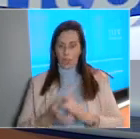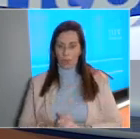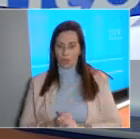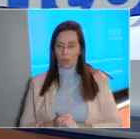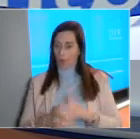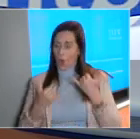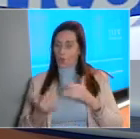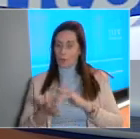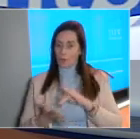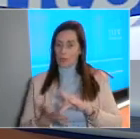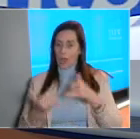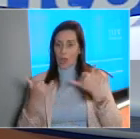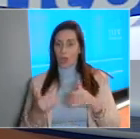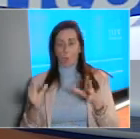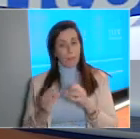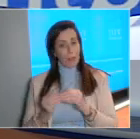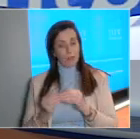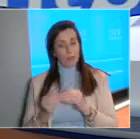הוא נמצא איתנו. והיום עם